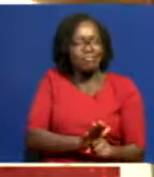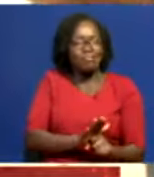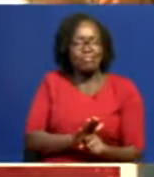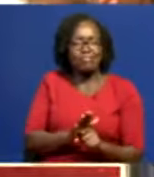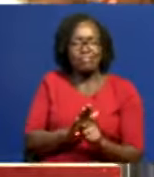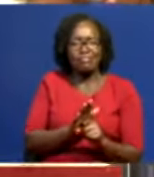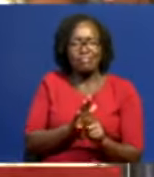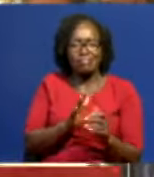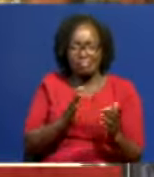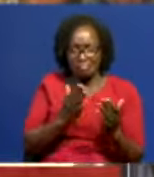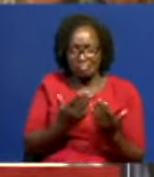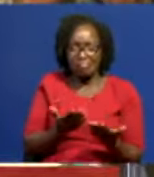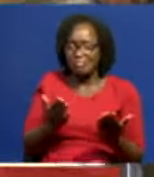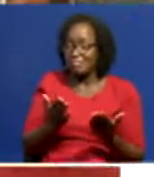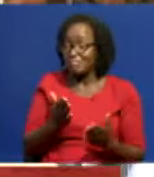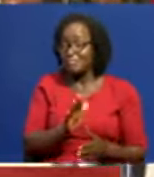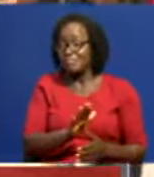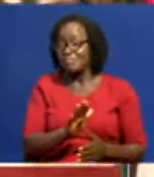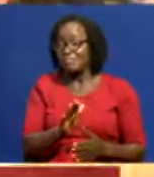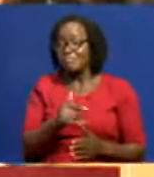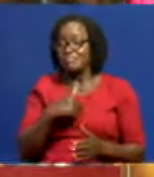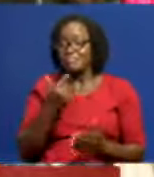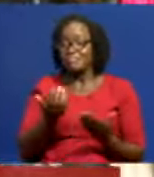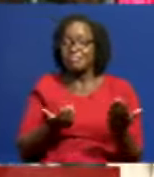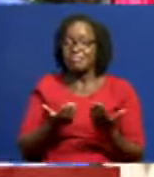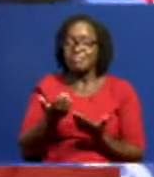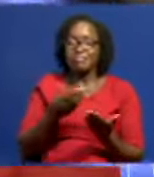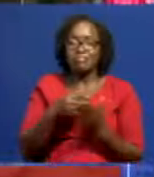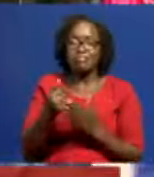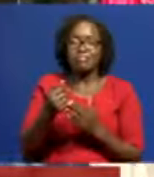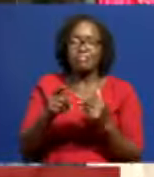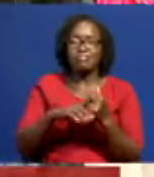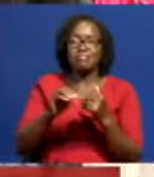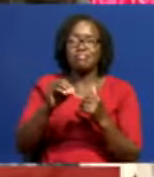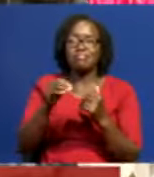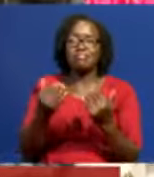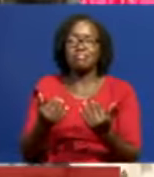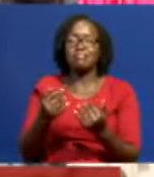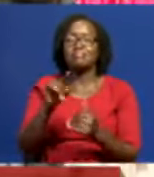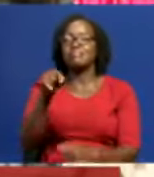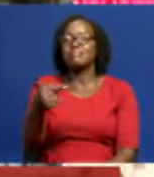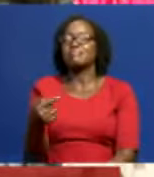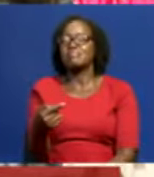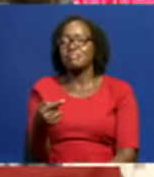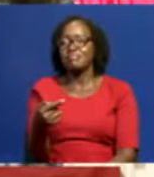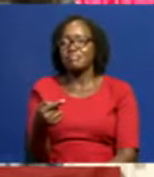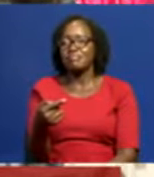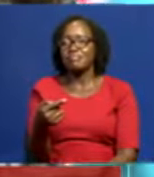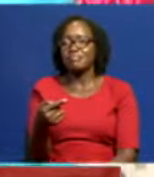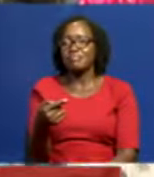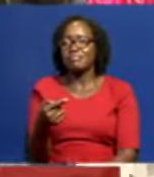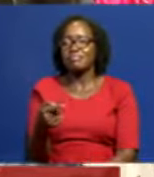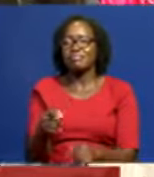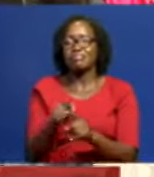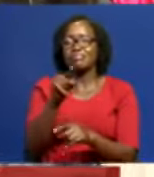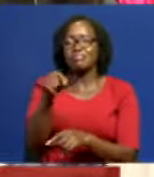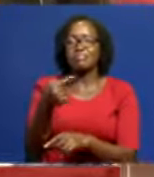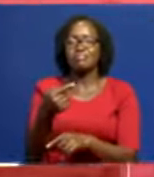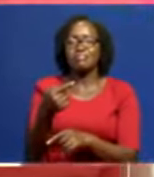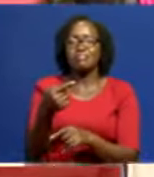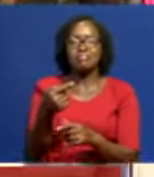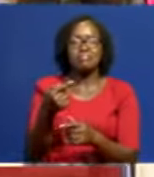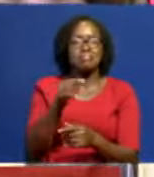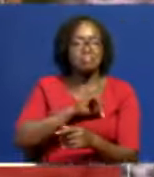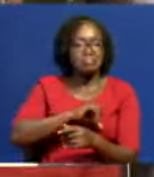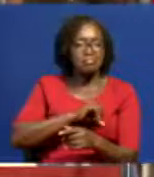zimepanda sana. Naona kama ice cream yangu tulikuwa tunanunua shilingi 600 lakini sasa hivi ni 1000. Na katika 1000 haiwezi katoa